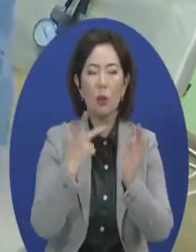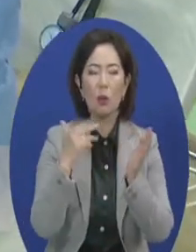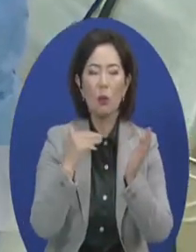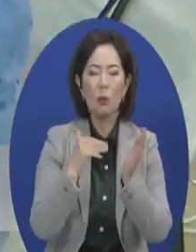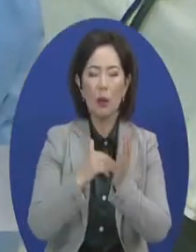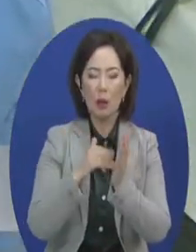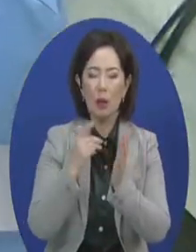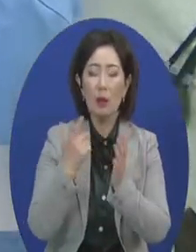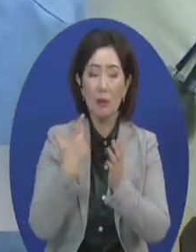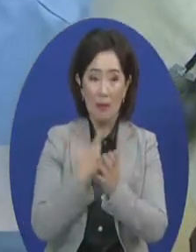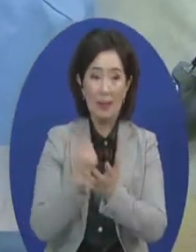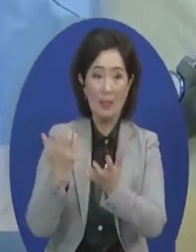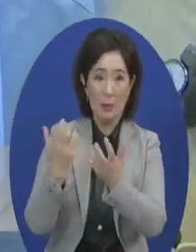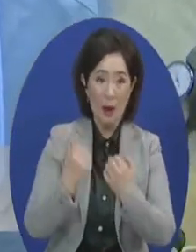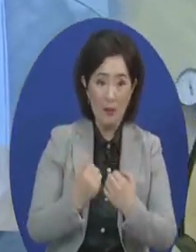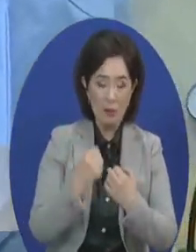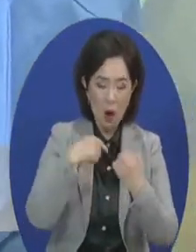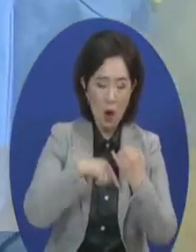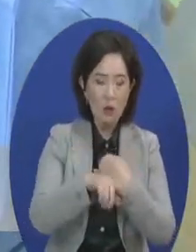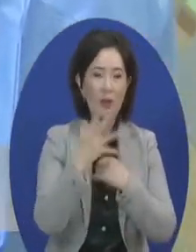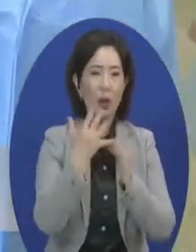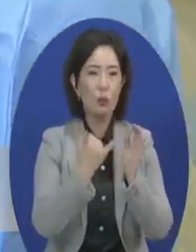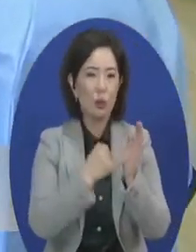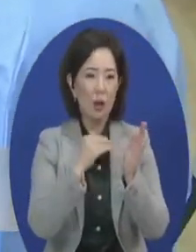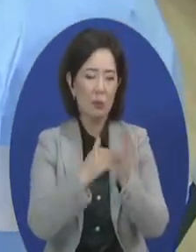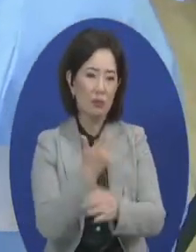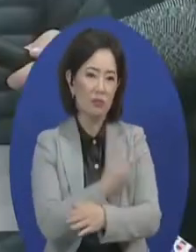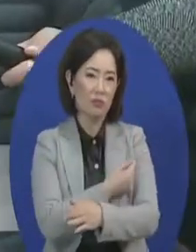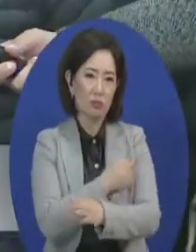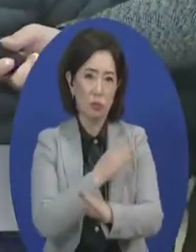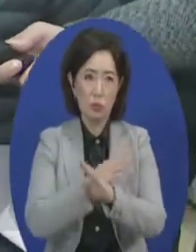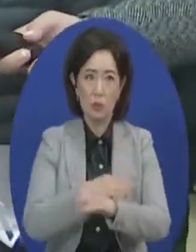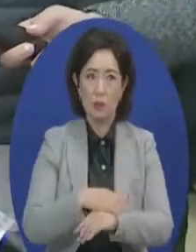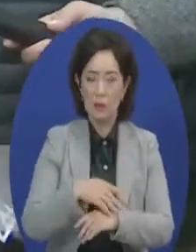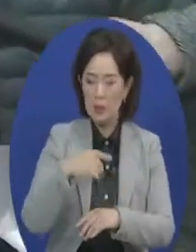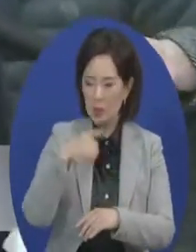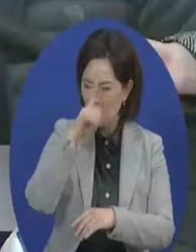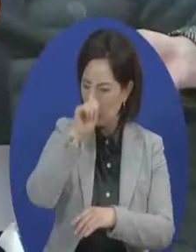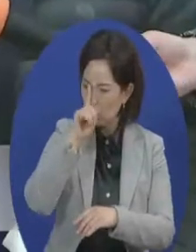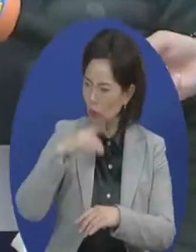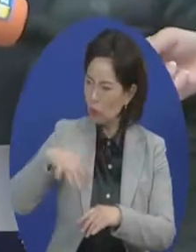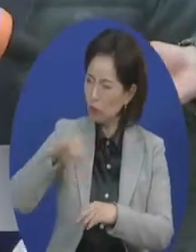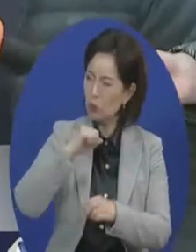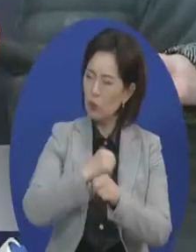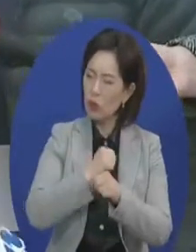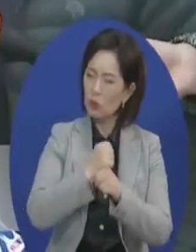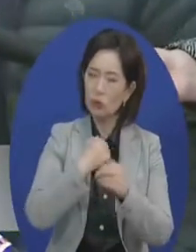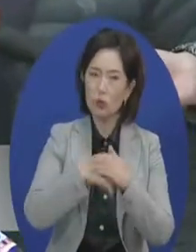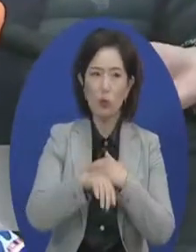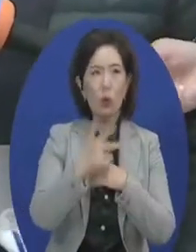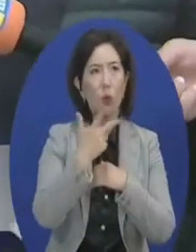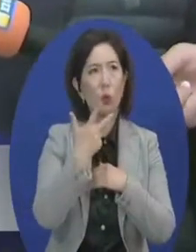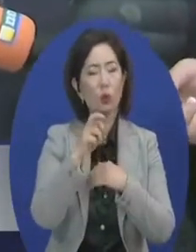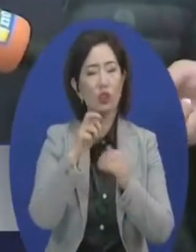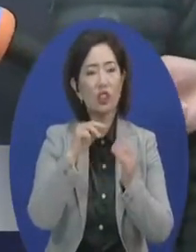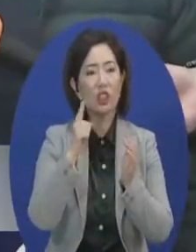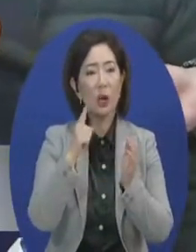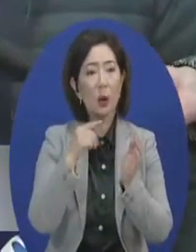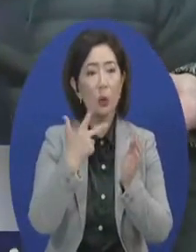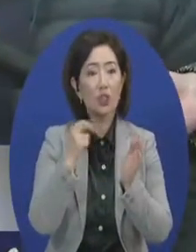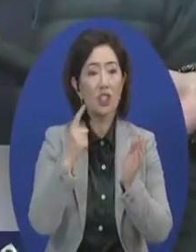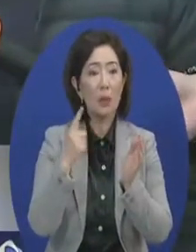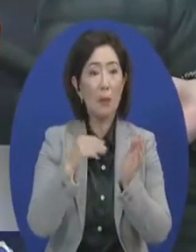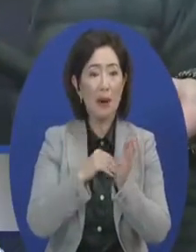вакцин татаж авчирснаас одоо 56,000 нь хийцсэн байж байгаа. Эмнэлгийн нийт ажилчны нэг 31,000 цаг ажилласан байгаа.